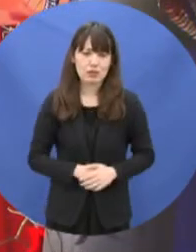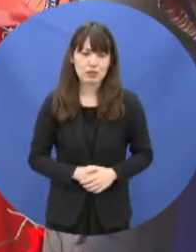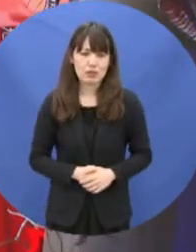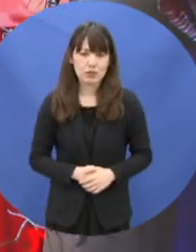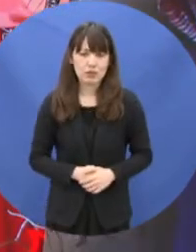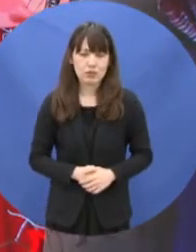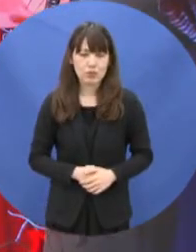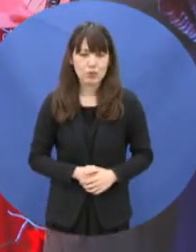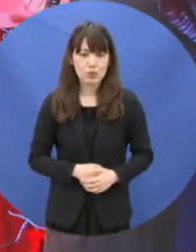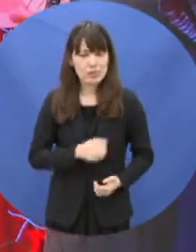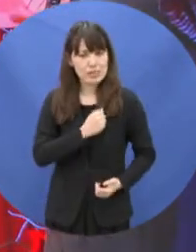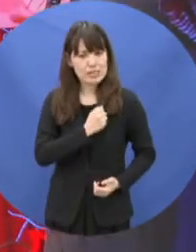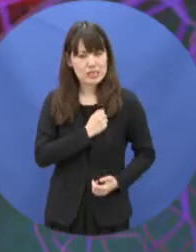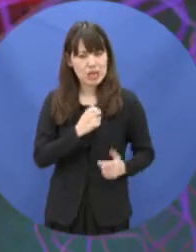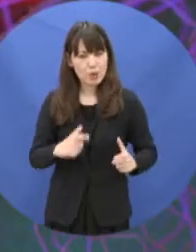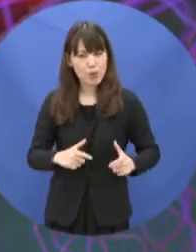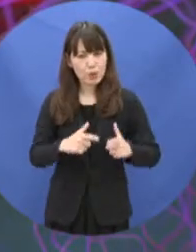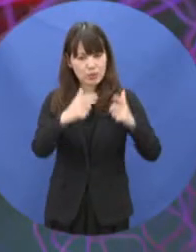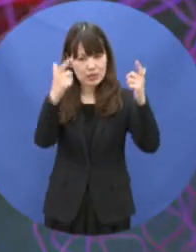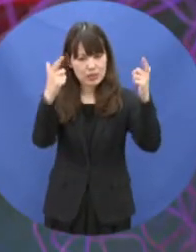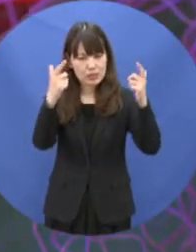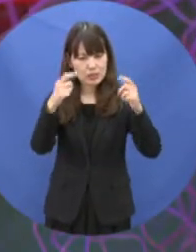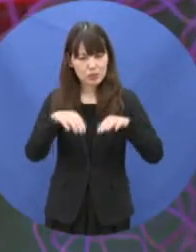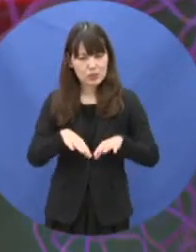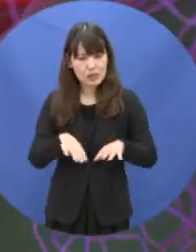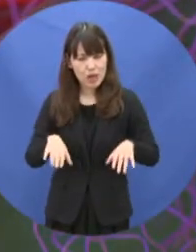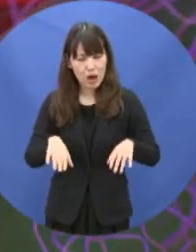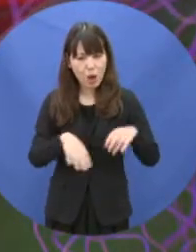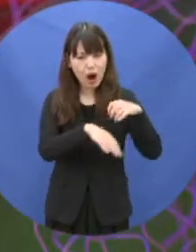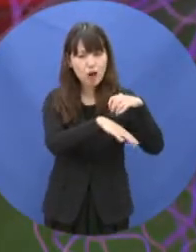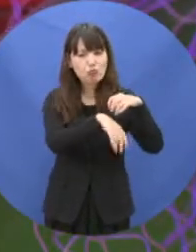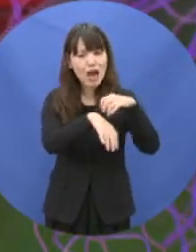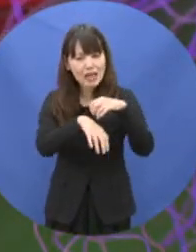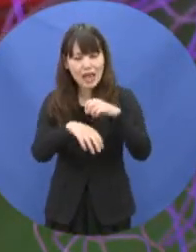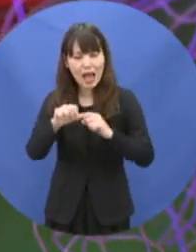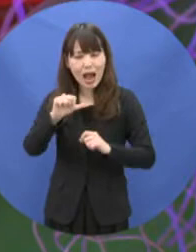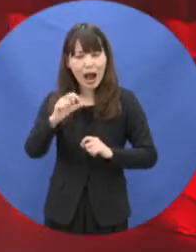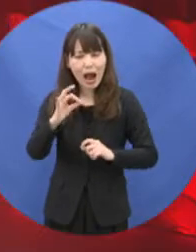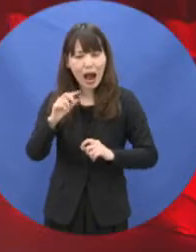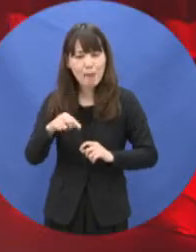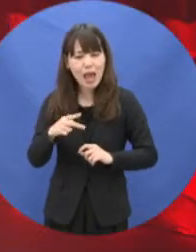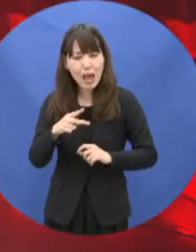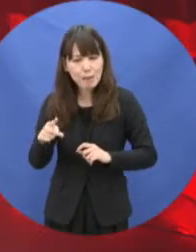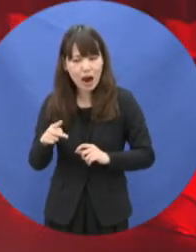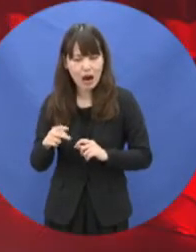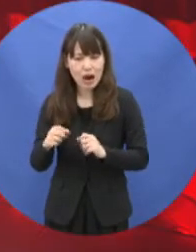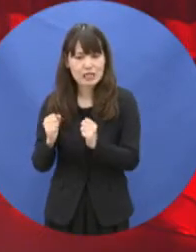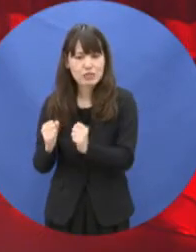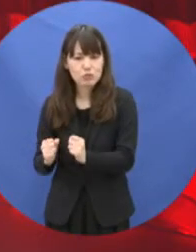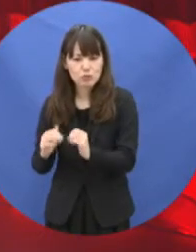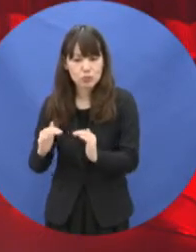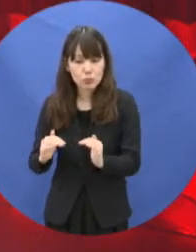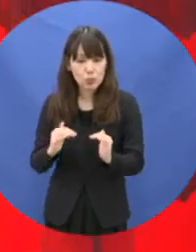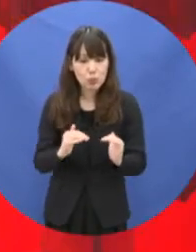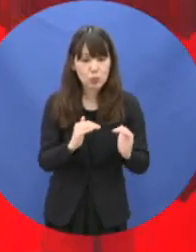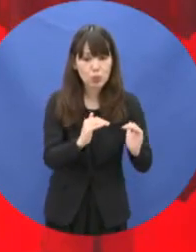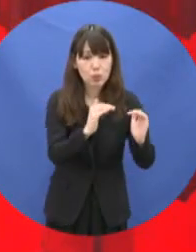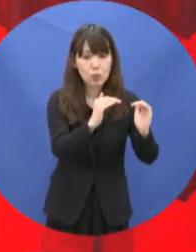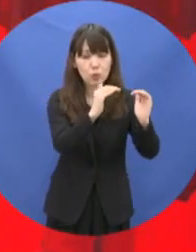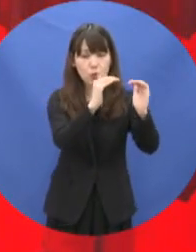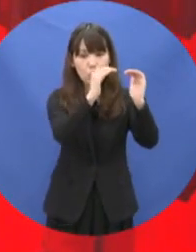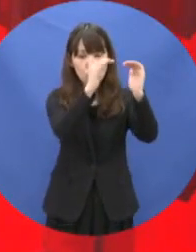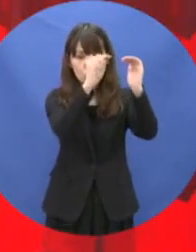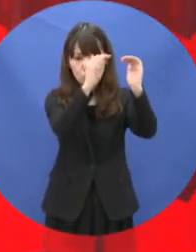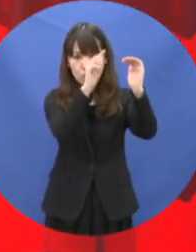この生命の木は下にはアメーバやクラゲなど原生類時代の生き物がいて、上に上がるにつれ進